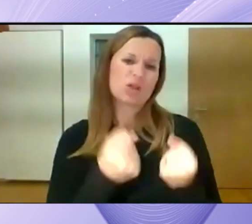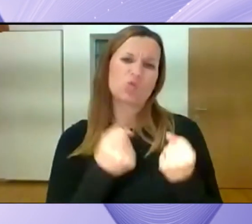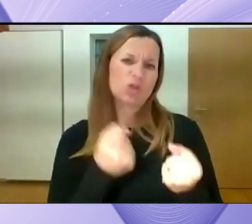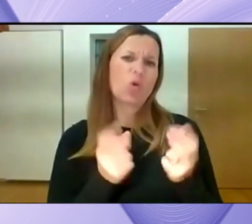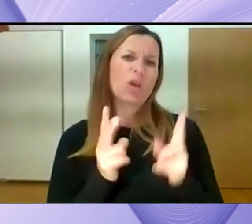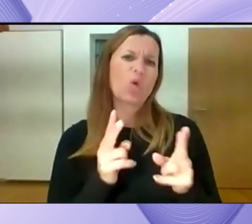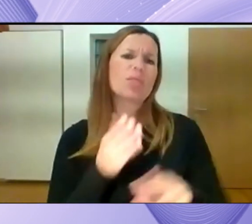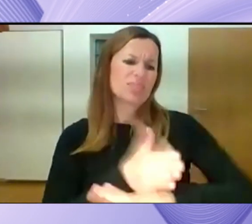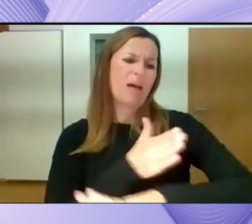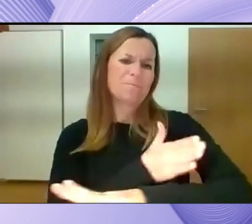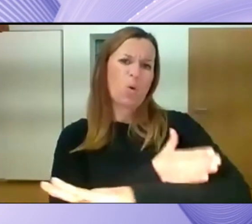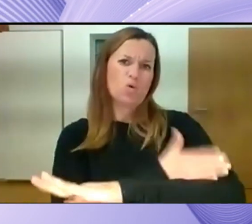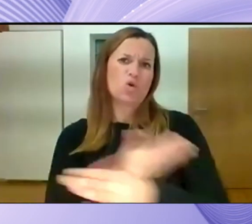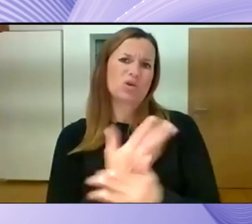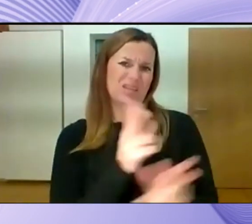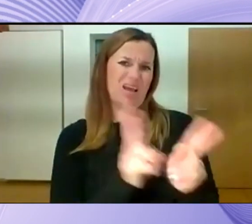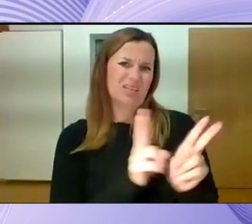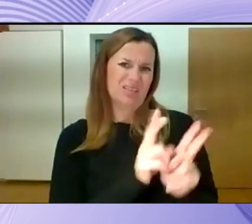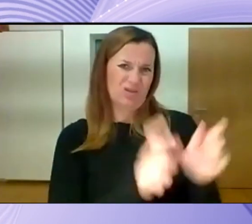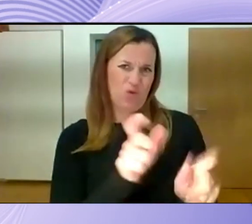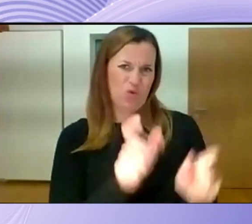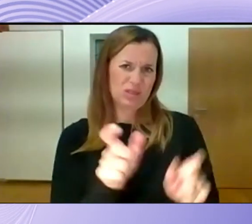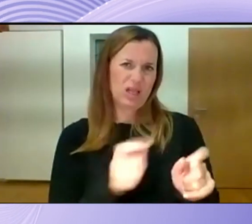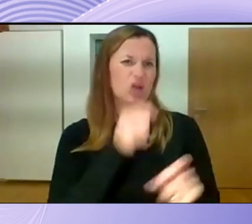je lahko človek težek, se osebnostno spremeni.